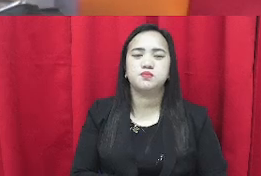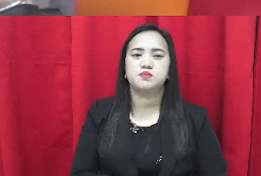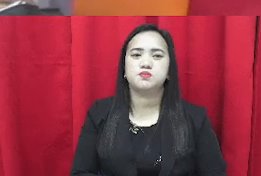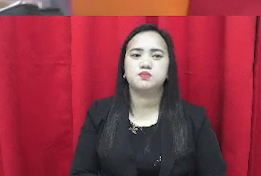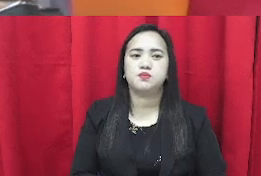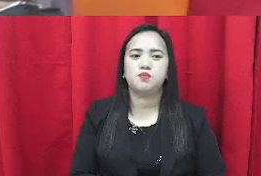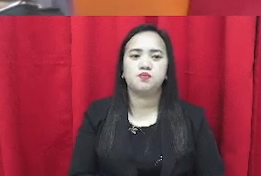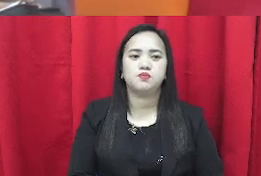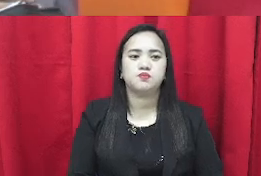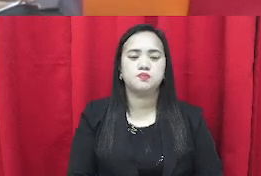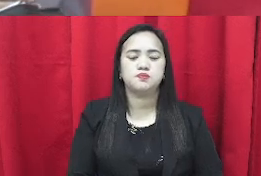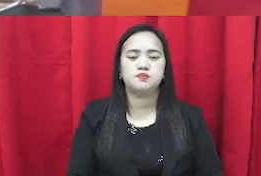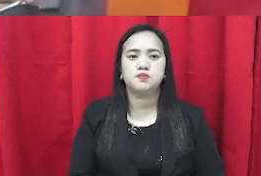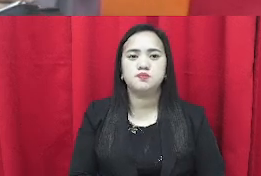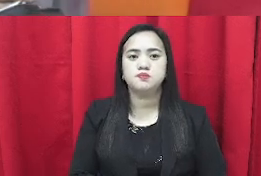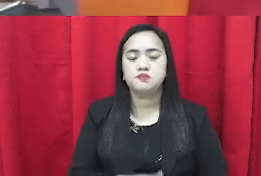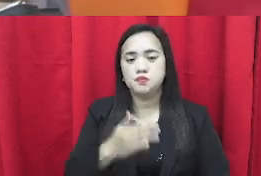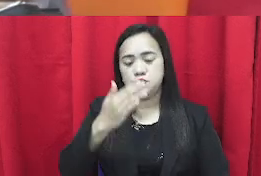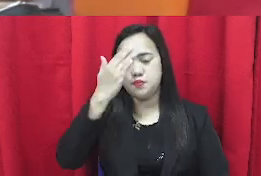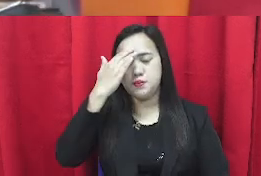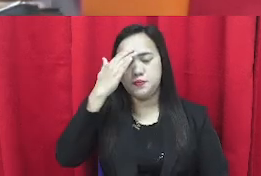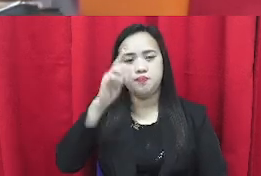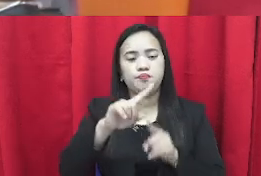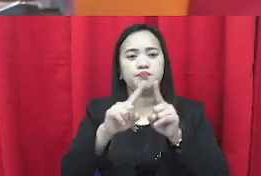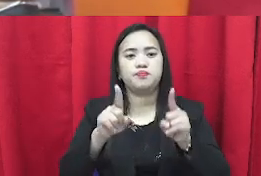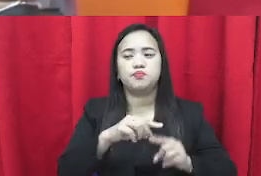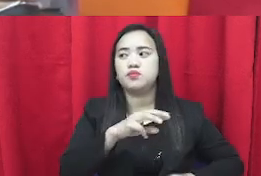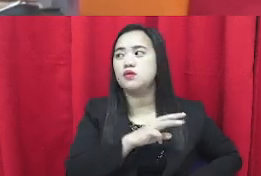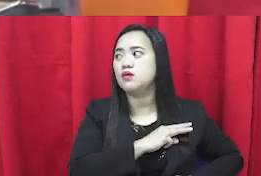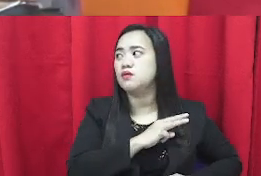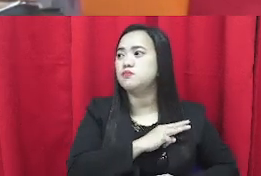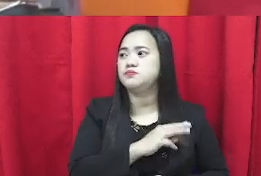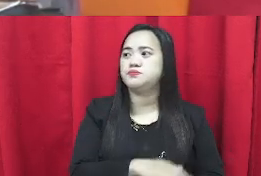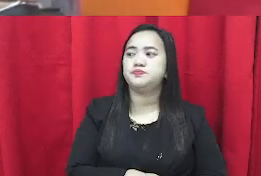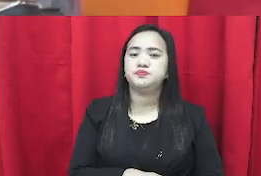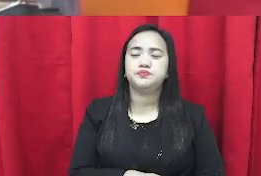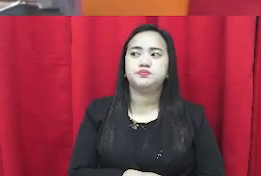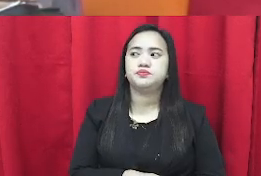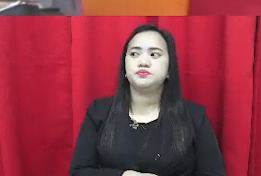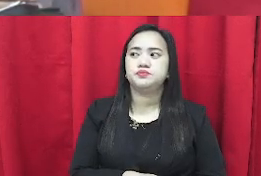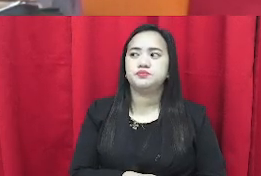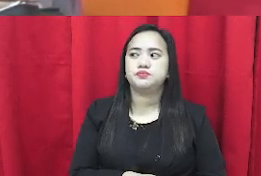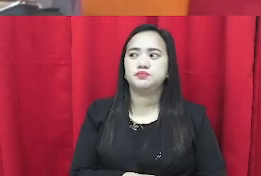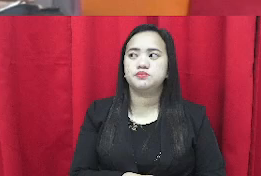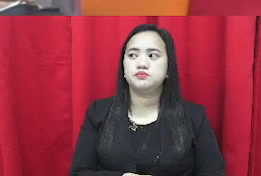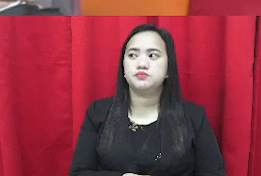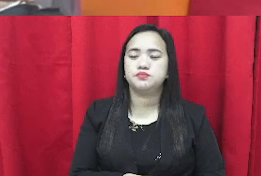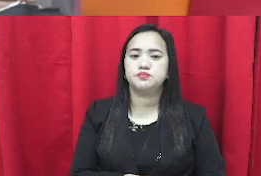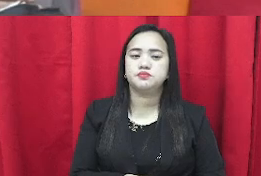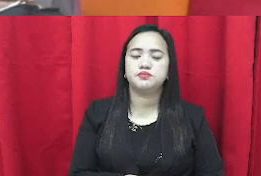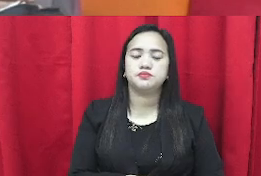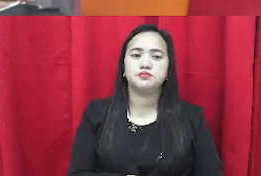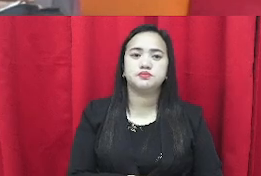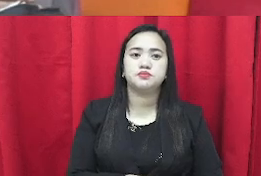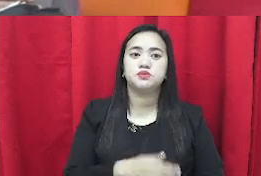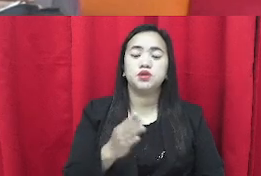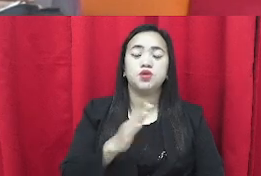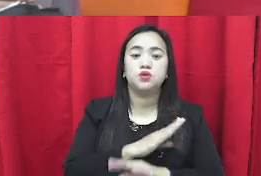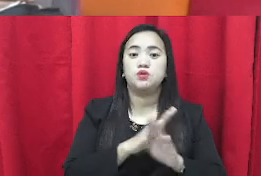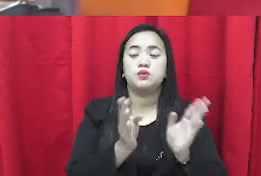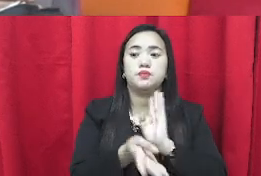introduction Ano po alam niyo po mga kapatid bilang ah Alam niyo po ah bilang isang sundalo Ano po hindi ka magiging isang